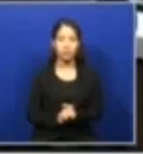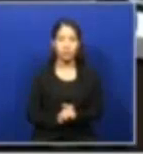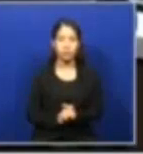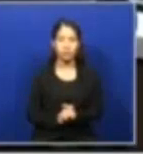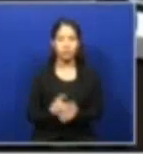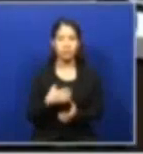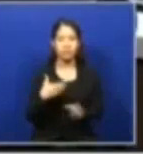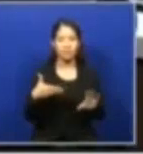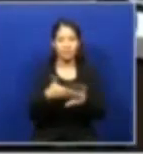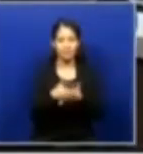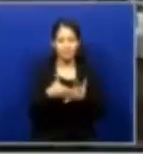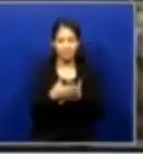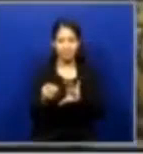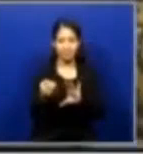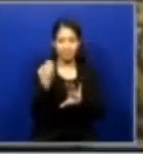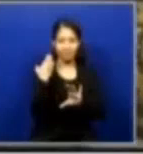ได้ขึ้น